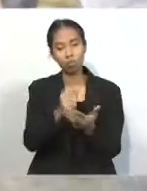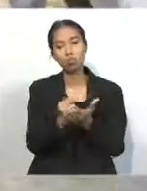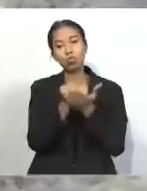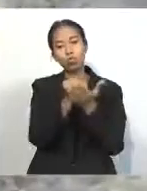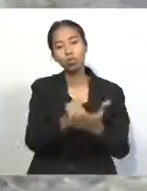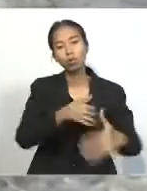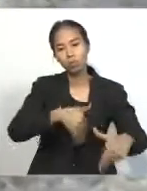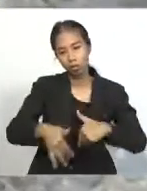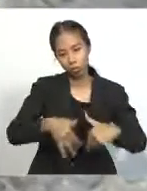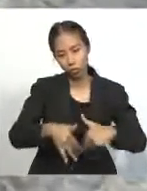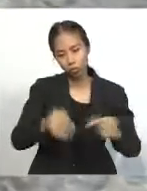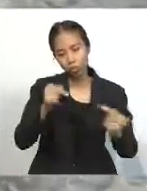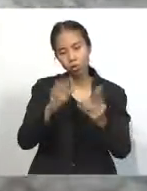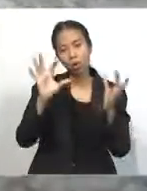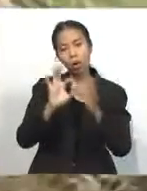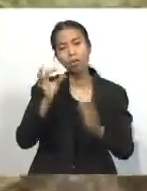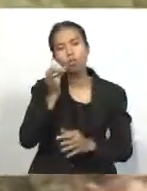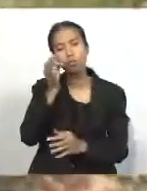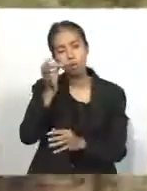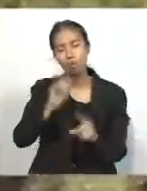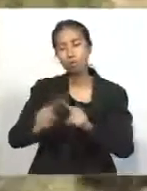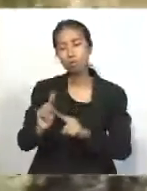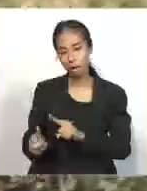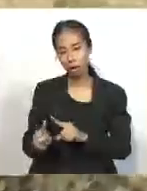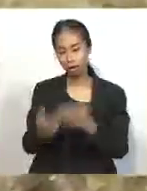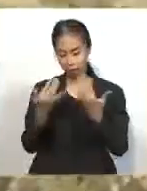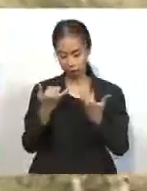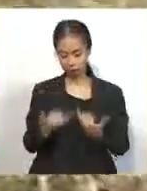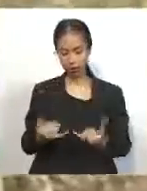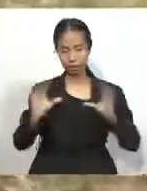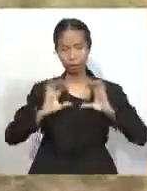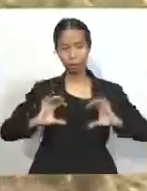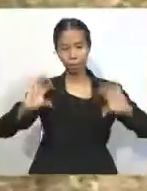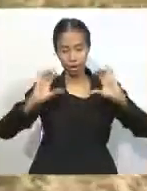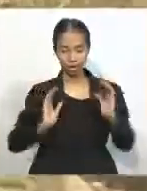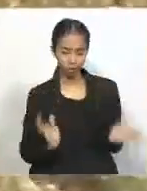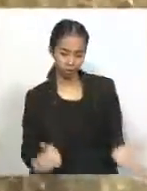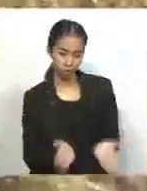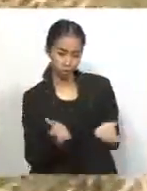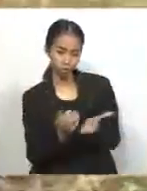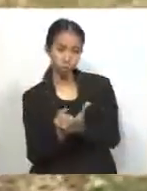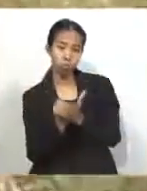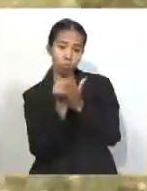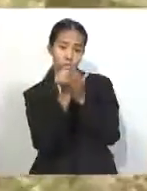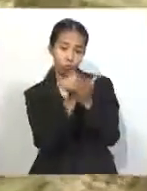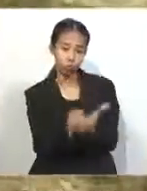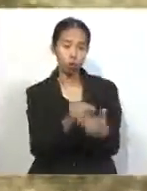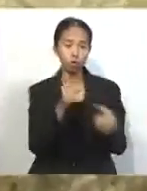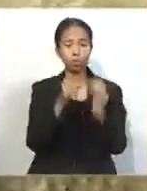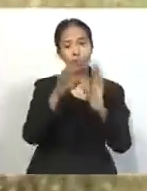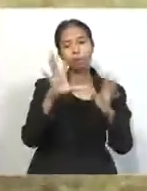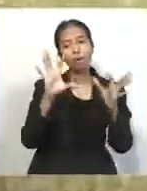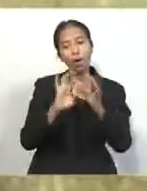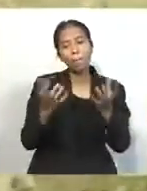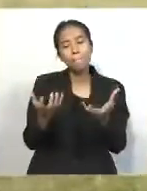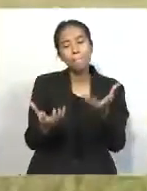ประชาชนในการดำเนินคดีในส่วนของรัฐบาลค่ะก็จะมีการเข้ามาส่งเสริมและช่วยเหลือประชาชนในเรื่องของกระบวนการ